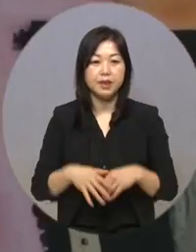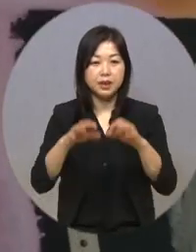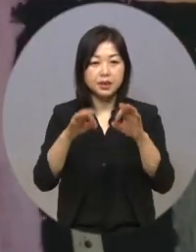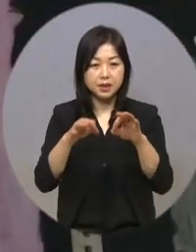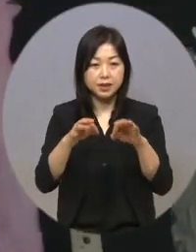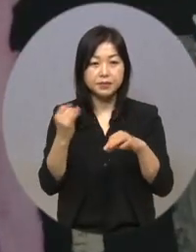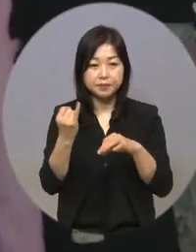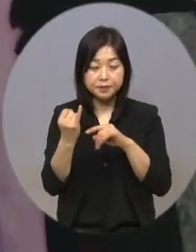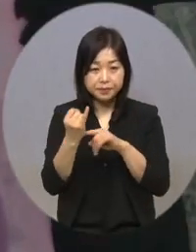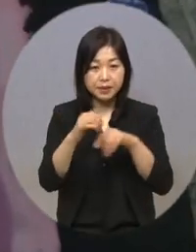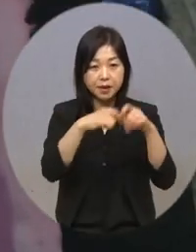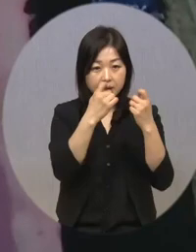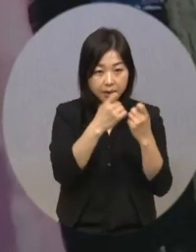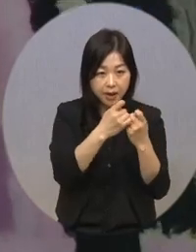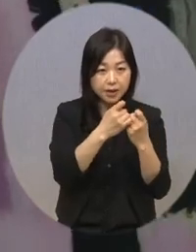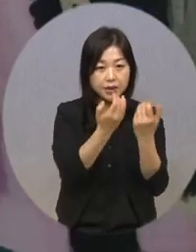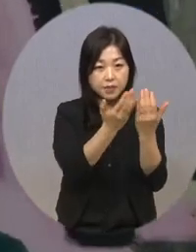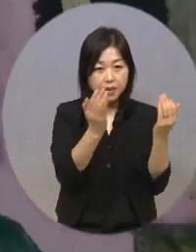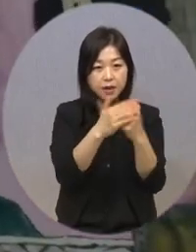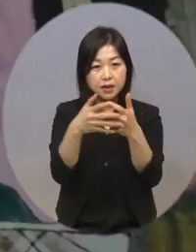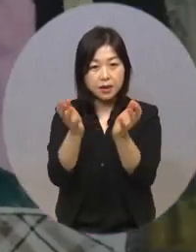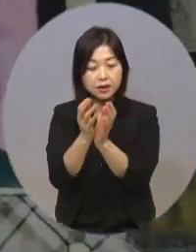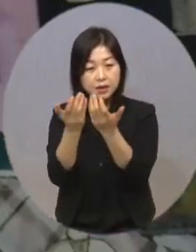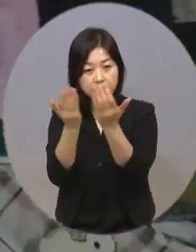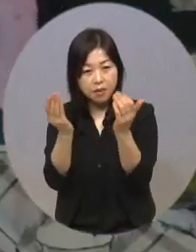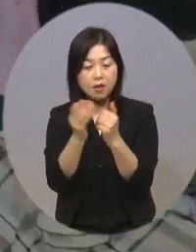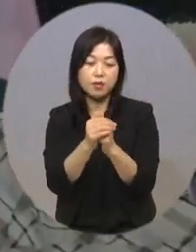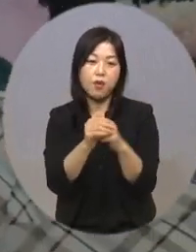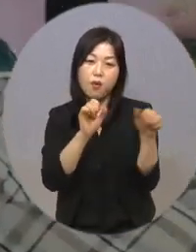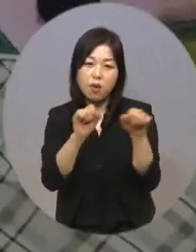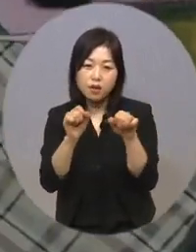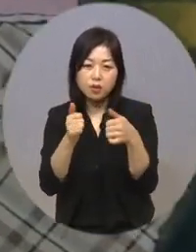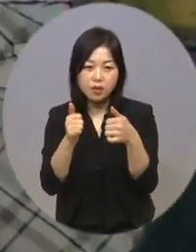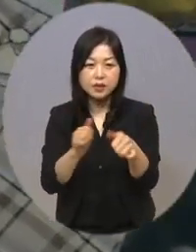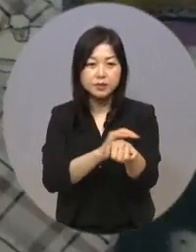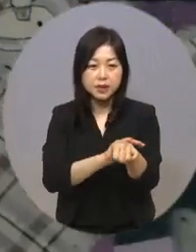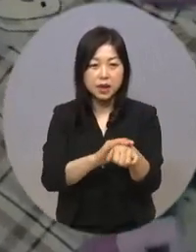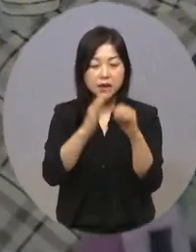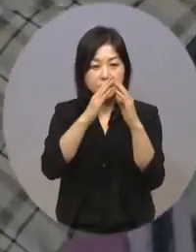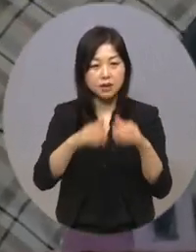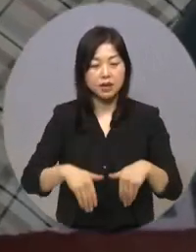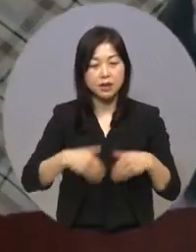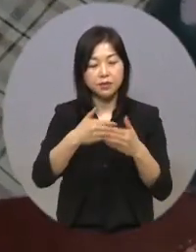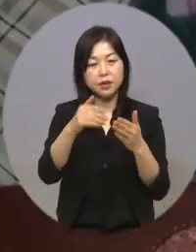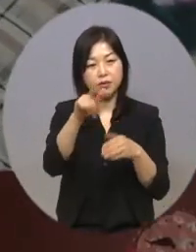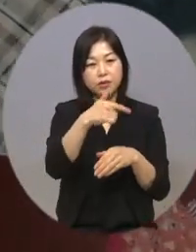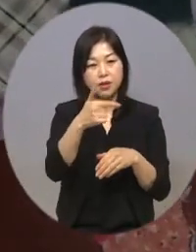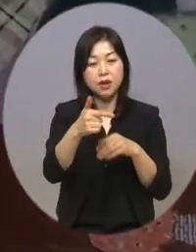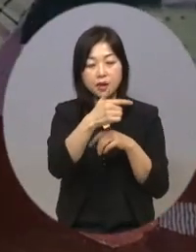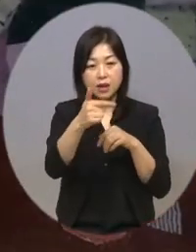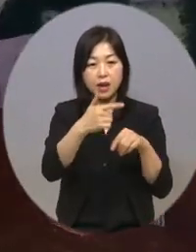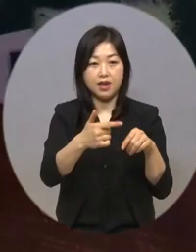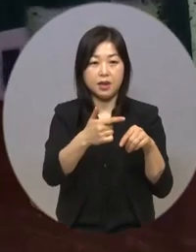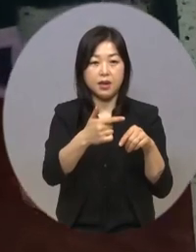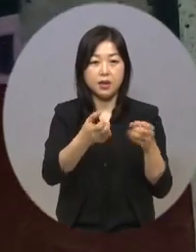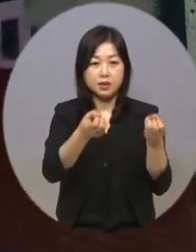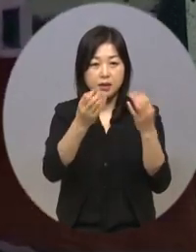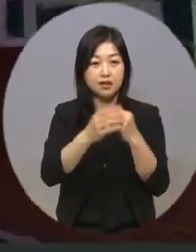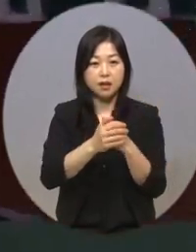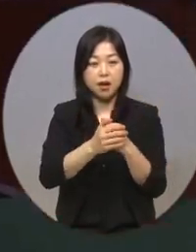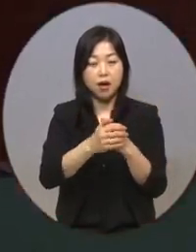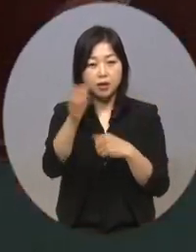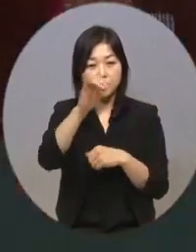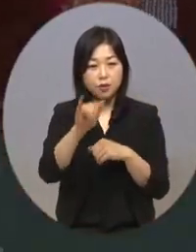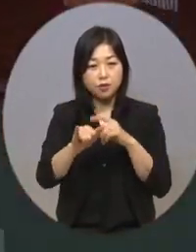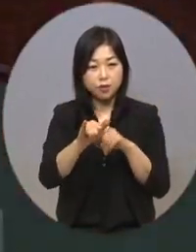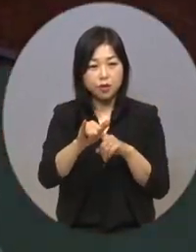작가는 개인전과 단체전 수회 등 활발한 작품 활동과 함께 전라남도 미술대전, 전국 바다 사생대전 대상